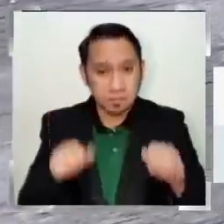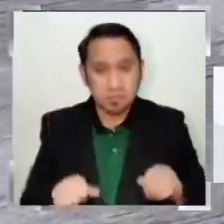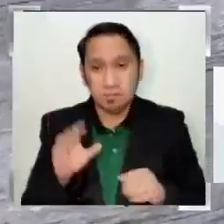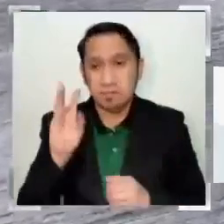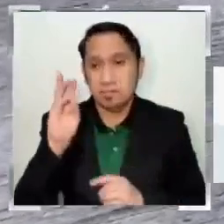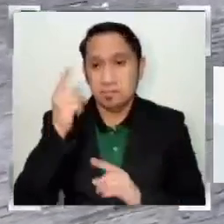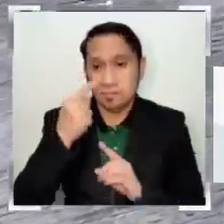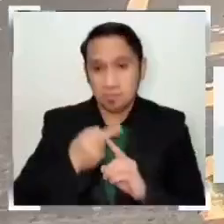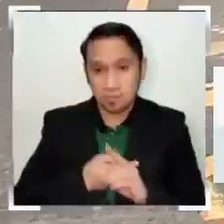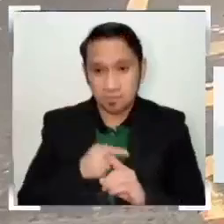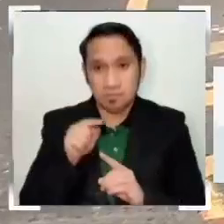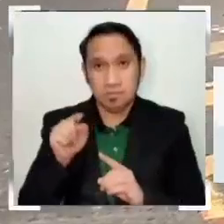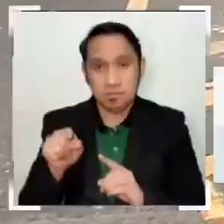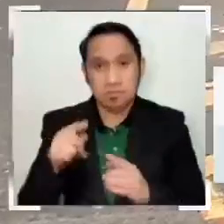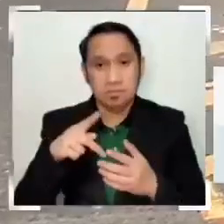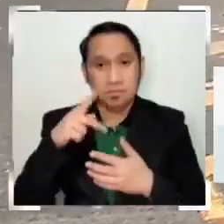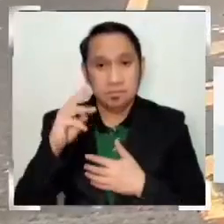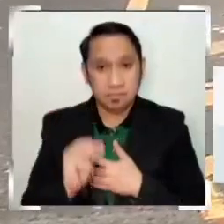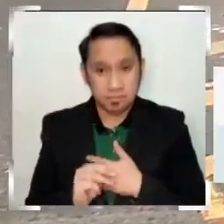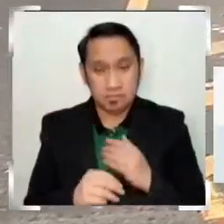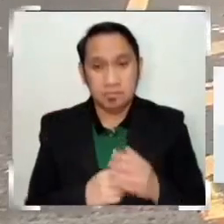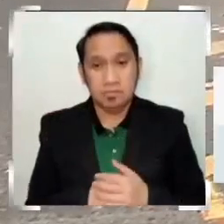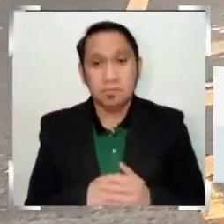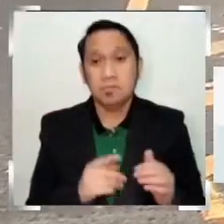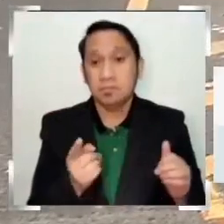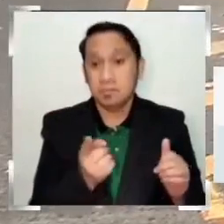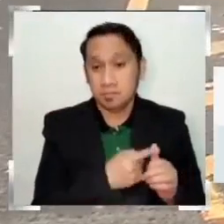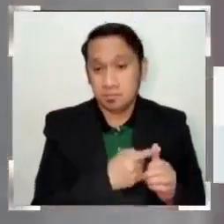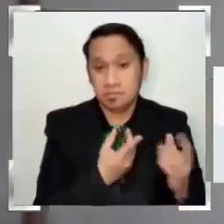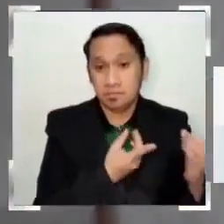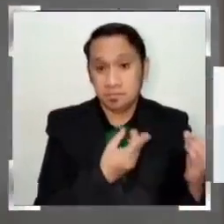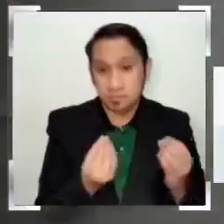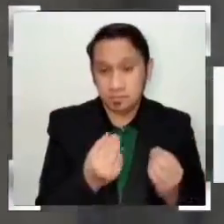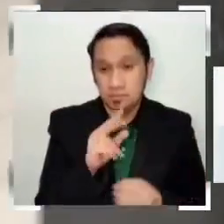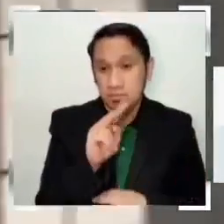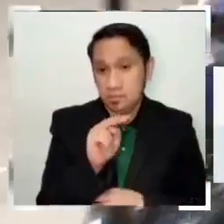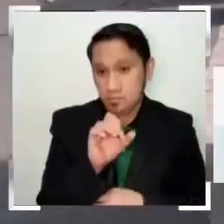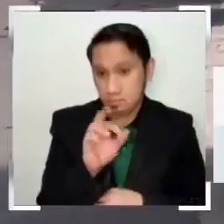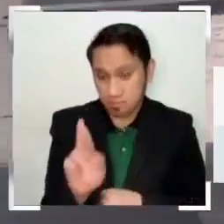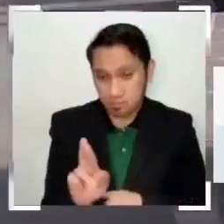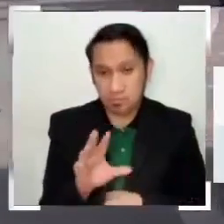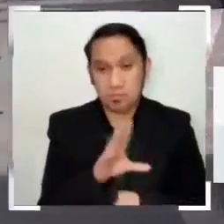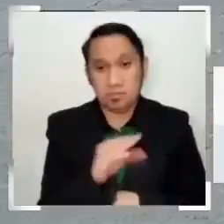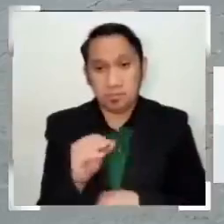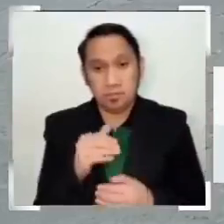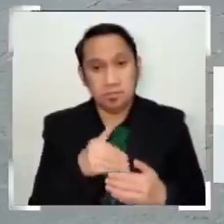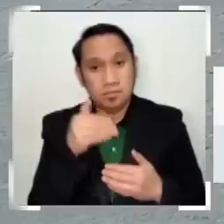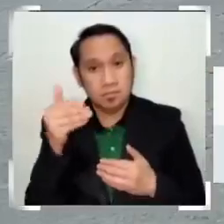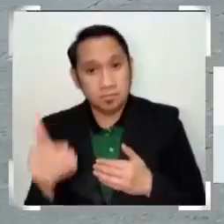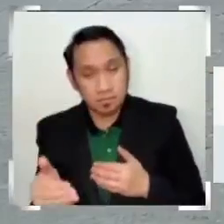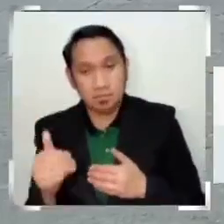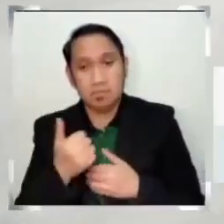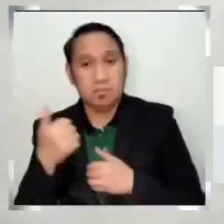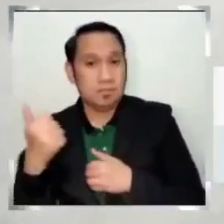tumagal ang programa. Uunahin itong ipatupad sa Metro Manila, saka isusunod ang mga karatig na